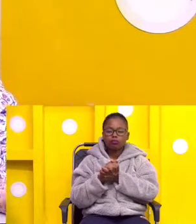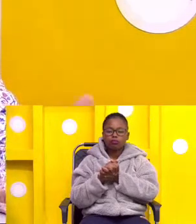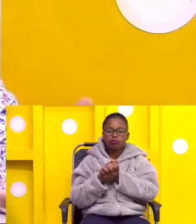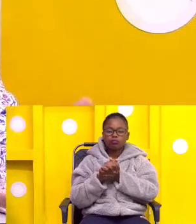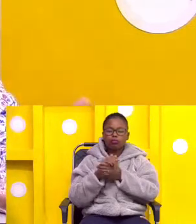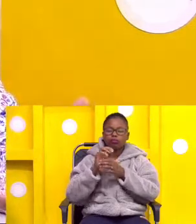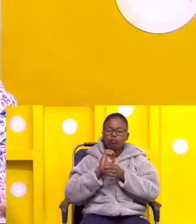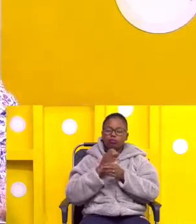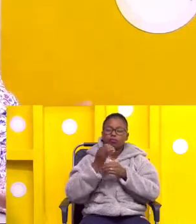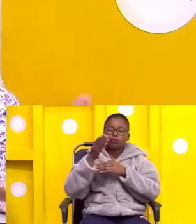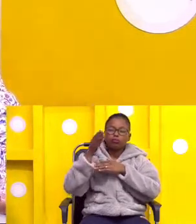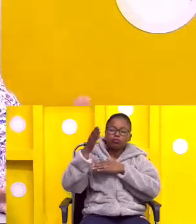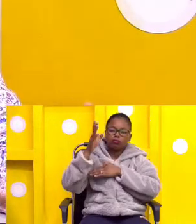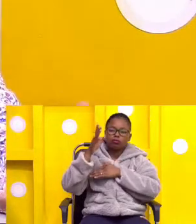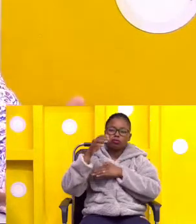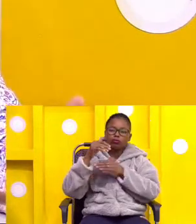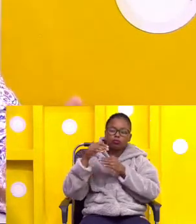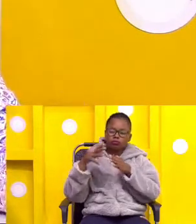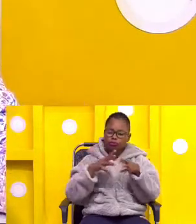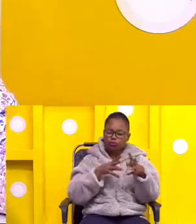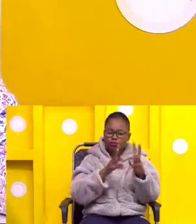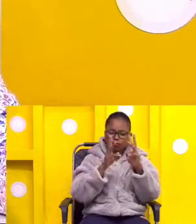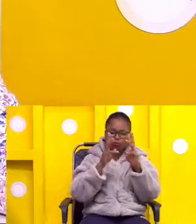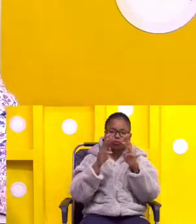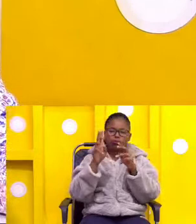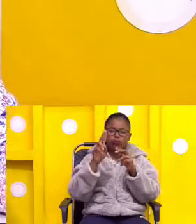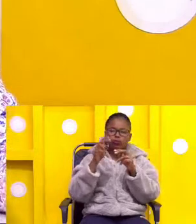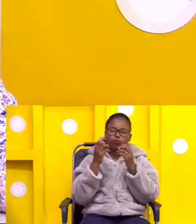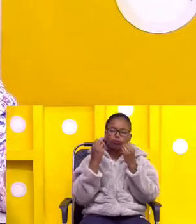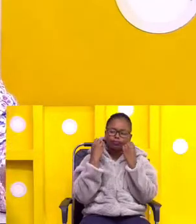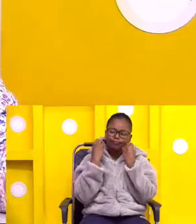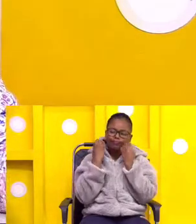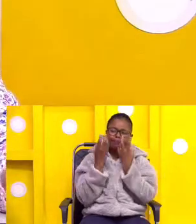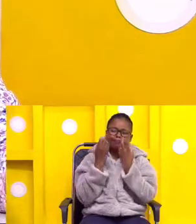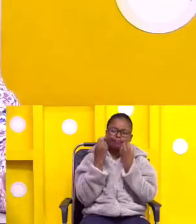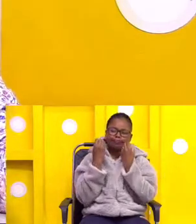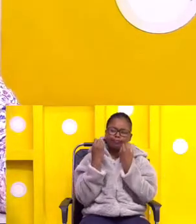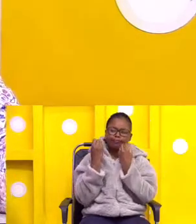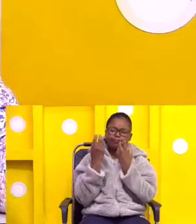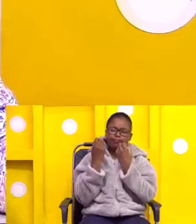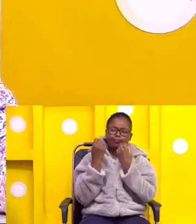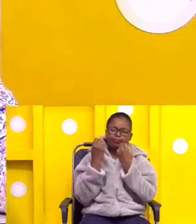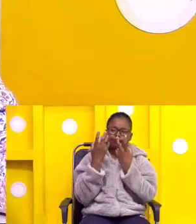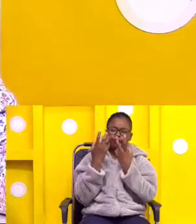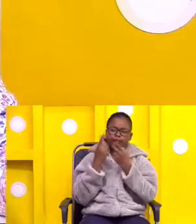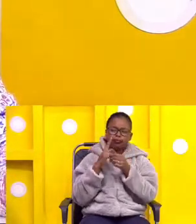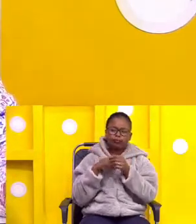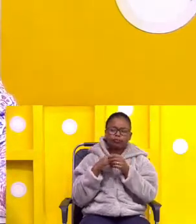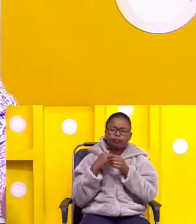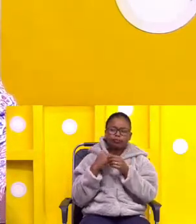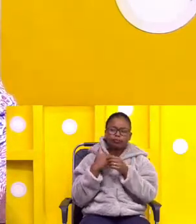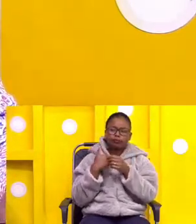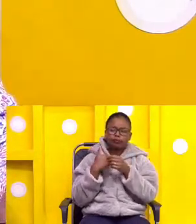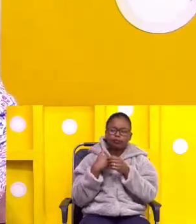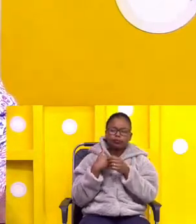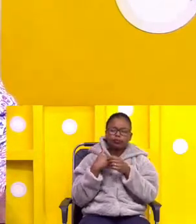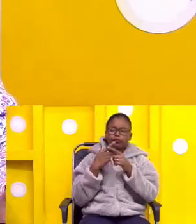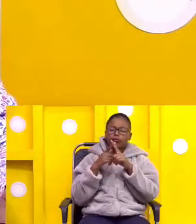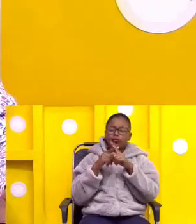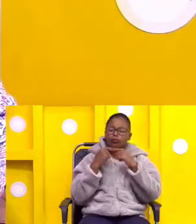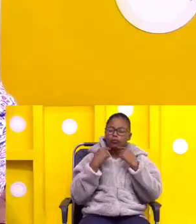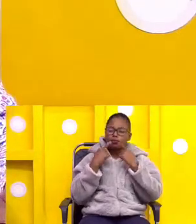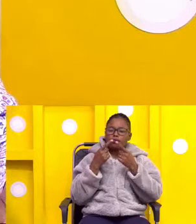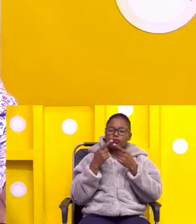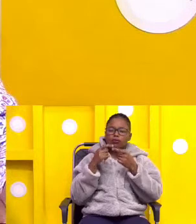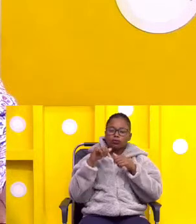Gai wito niageraga njira nyingi muno ona riria wiruo inyo na riria wihatikaini aragia ciugo cia gutura